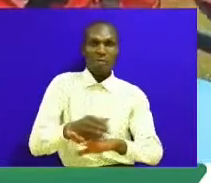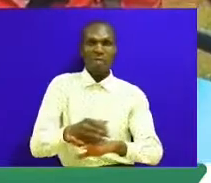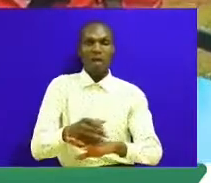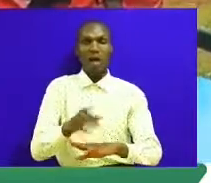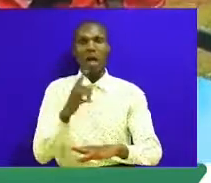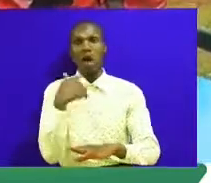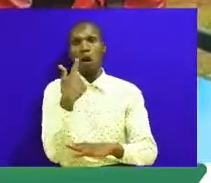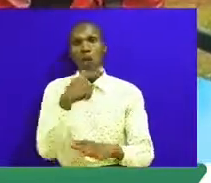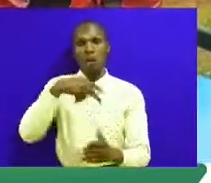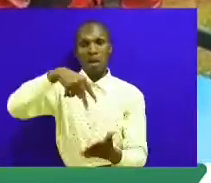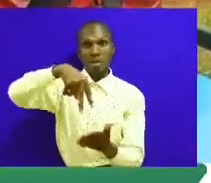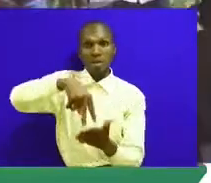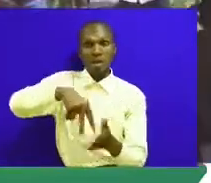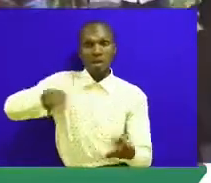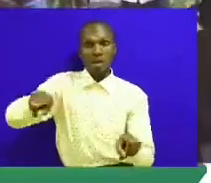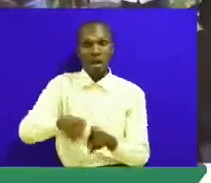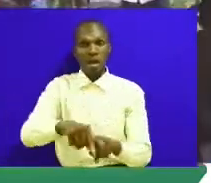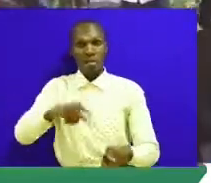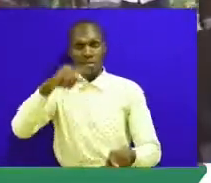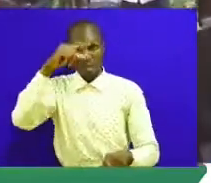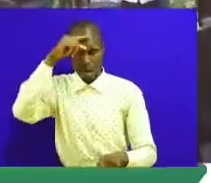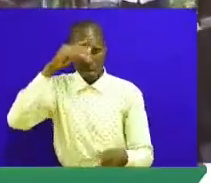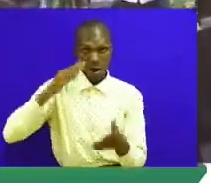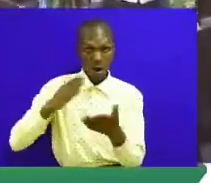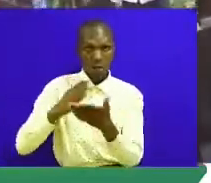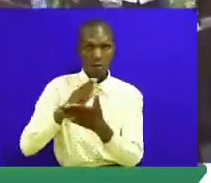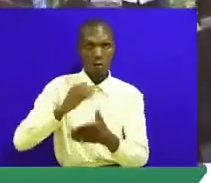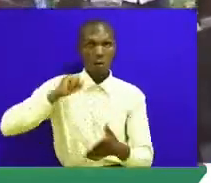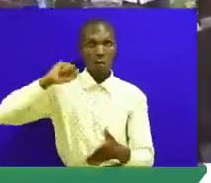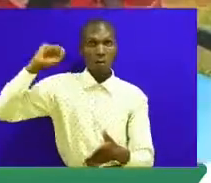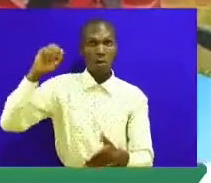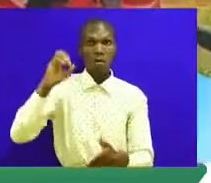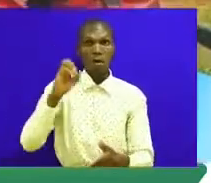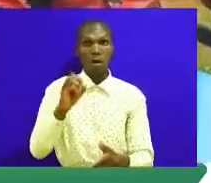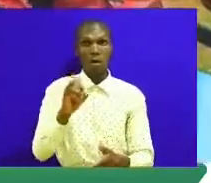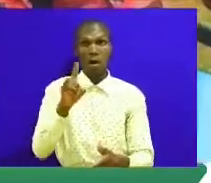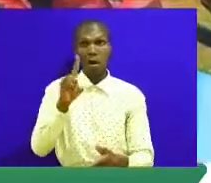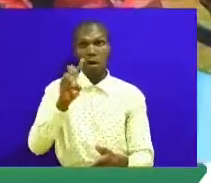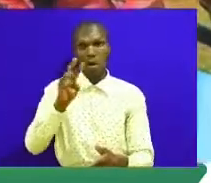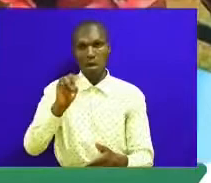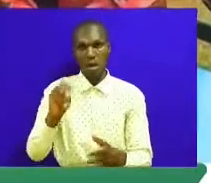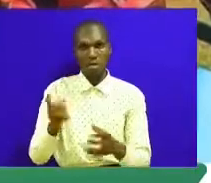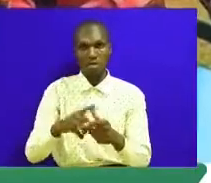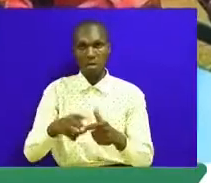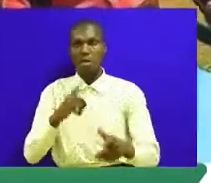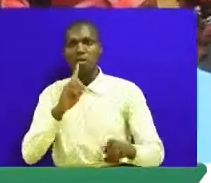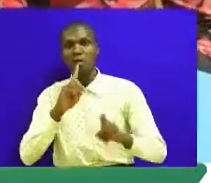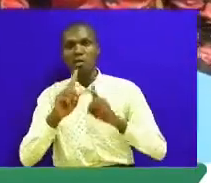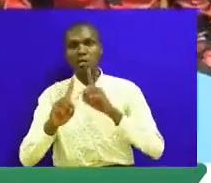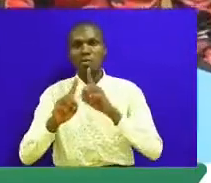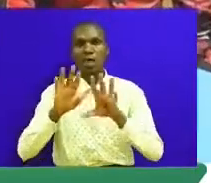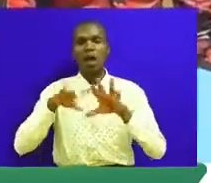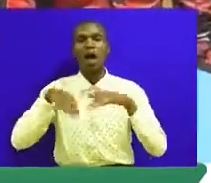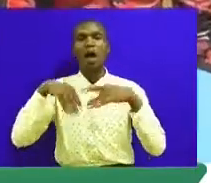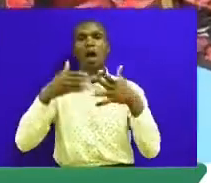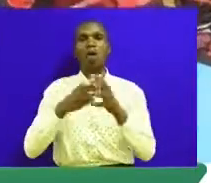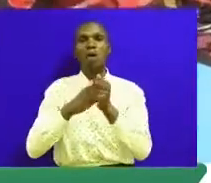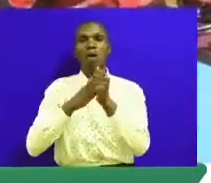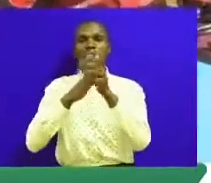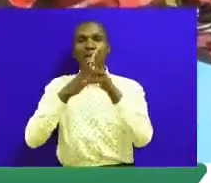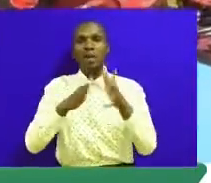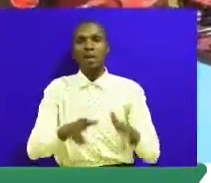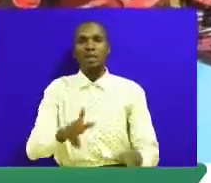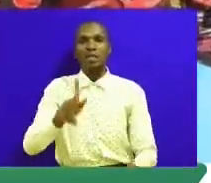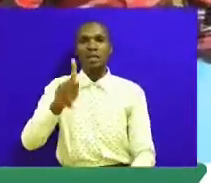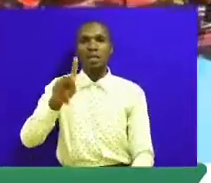kiobo governor gwetera ekiama kia ODM Simba Arati watoka igoro ya mangana yowurai alia kenyanya ni